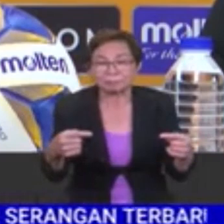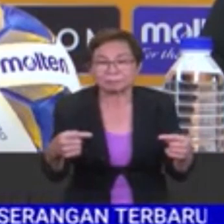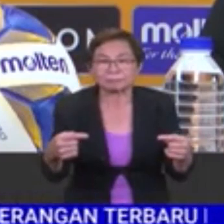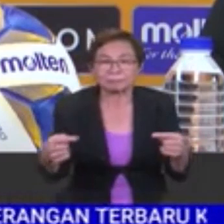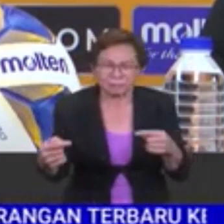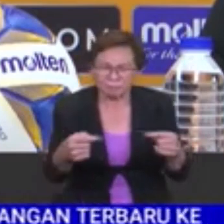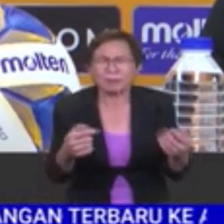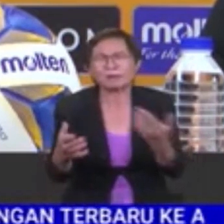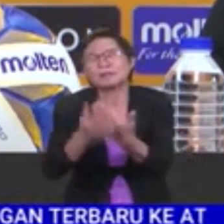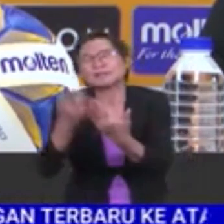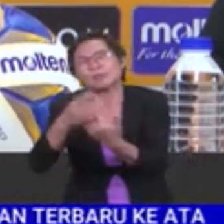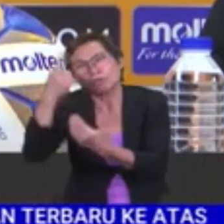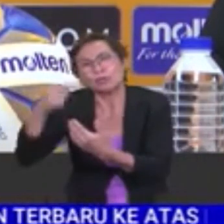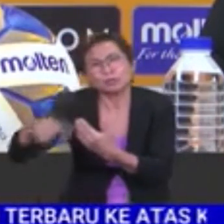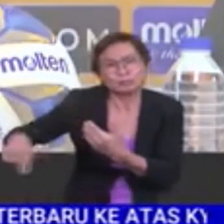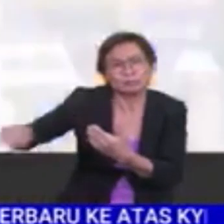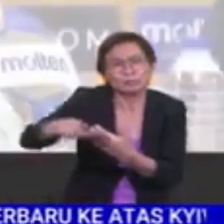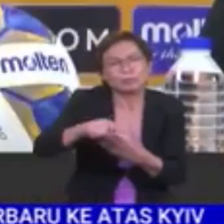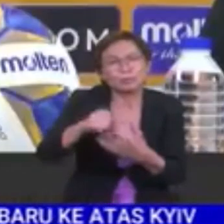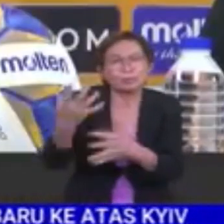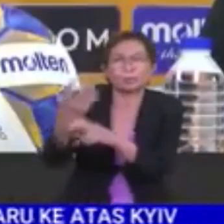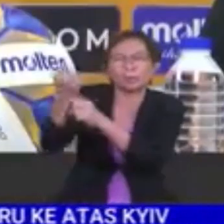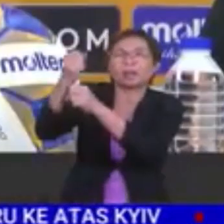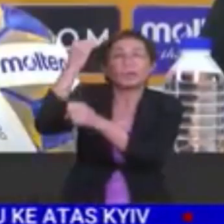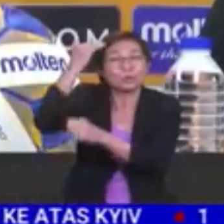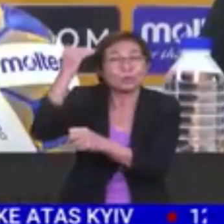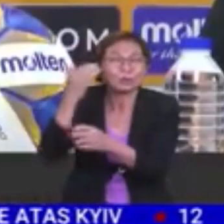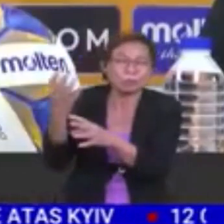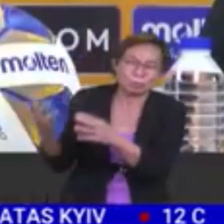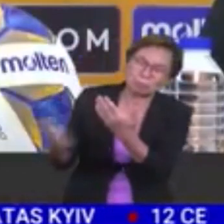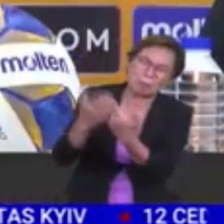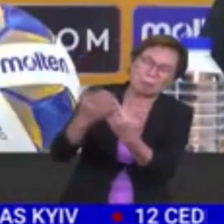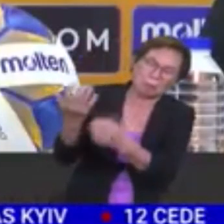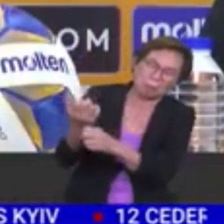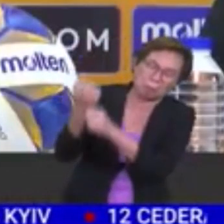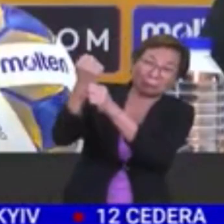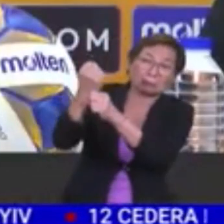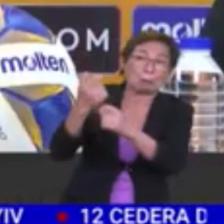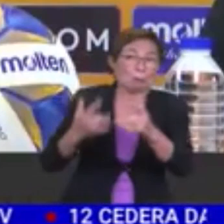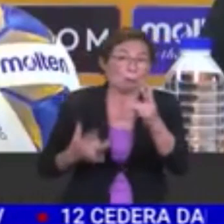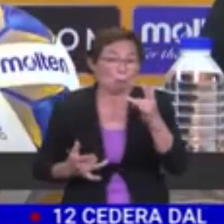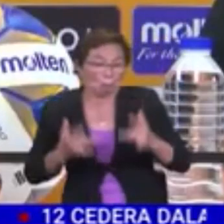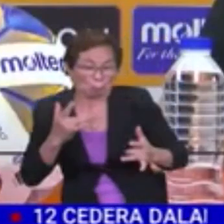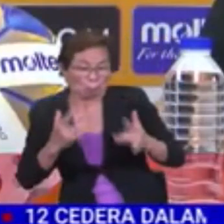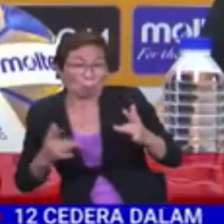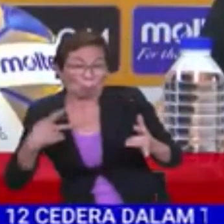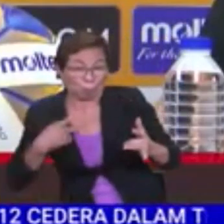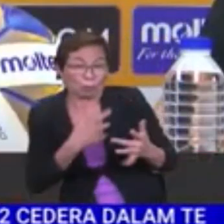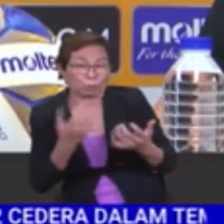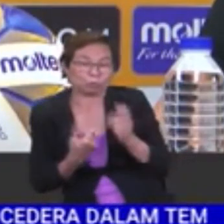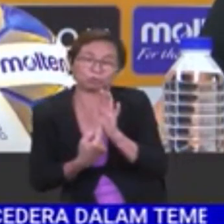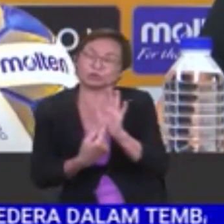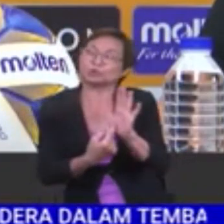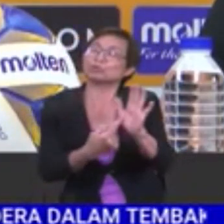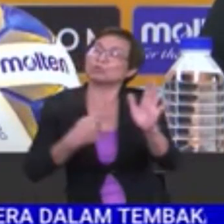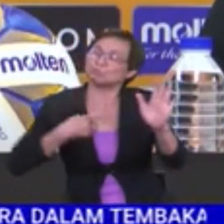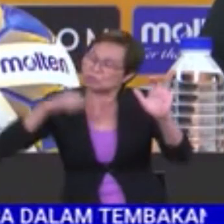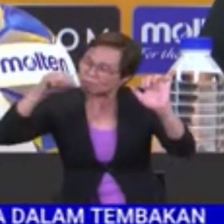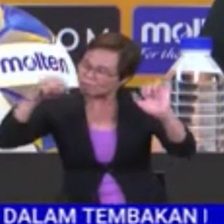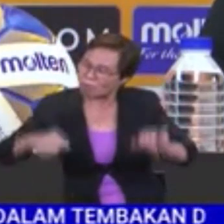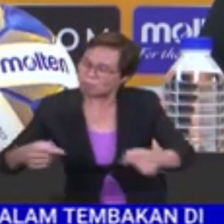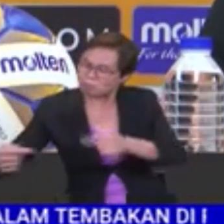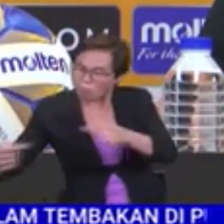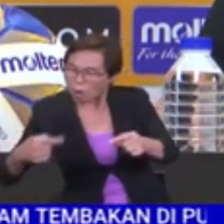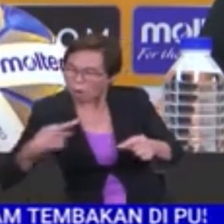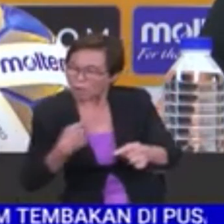it will be easier for them to make their game, and that is very exciting because we also want to show that we can contain and